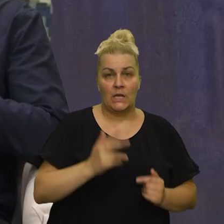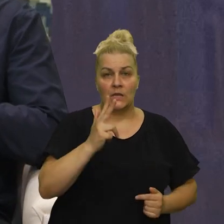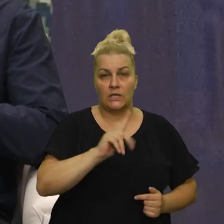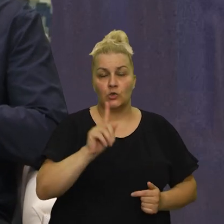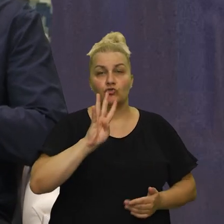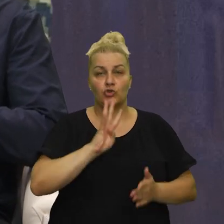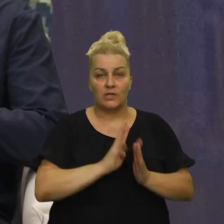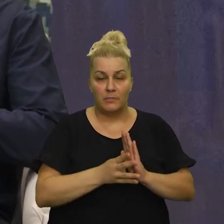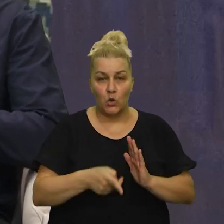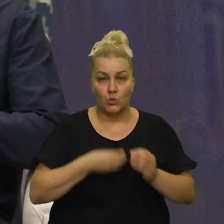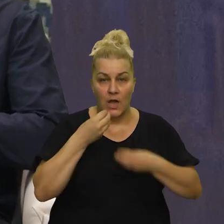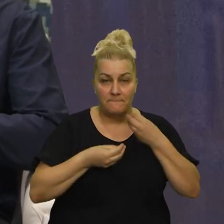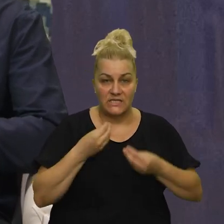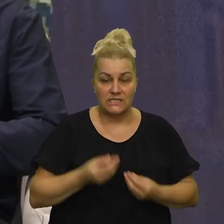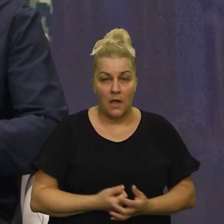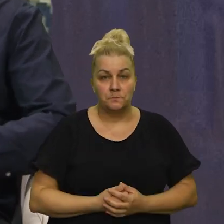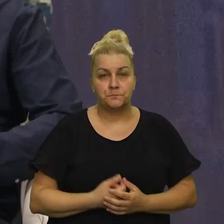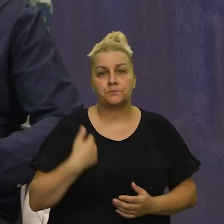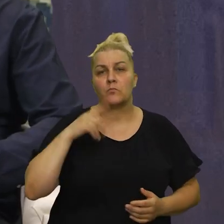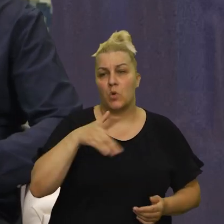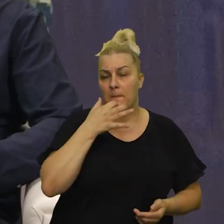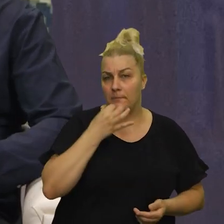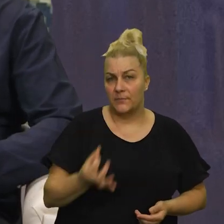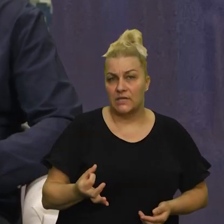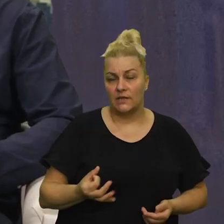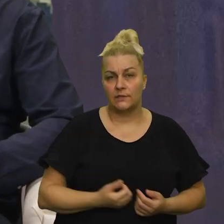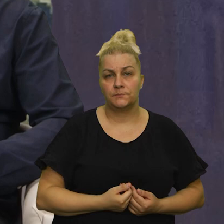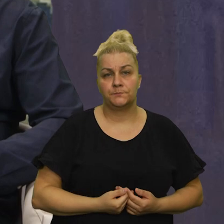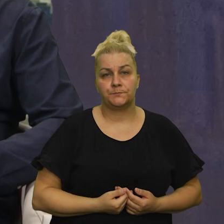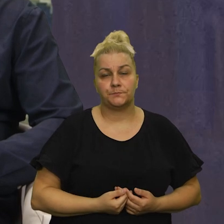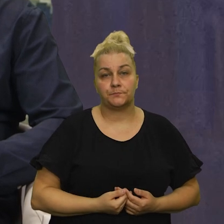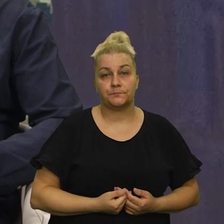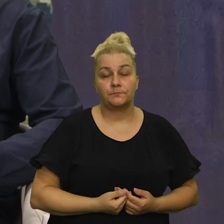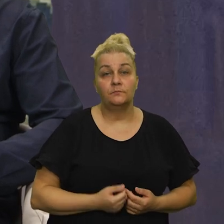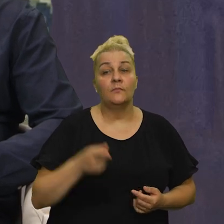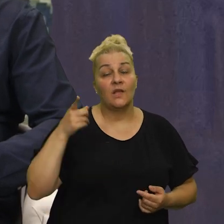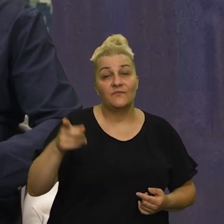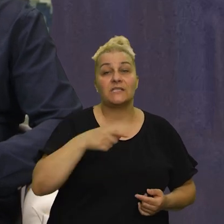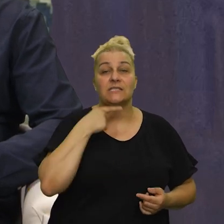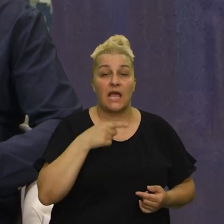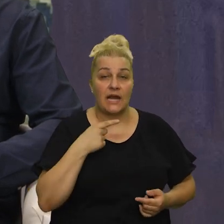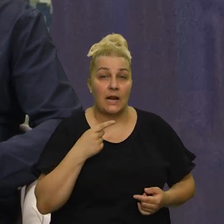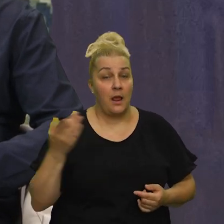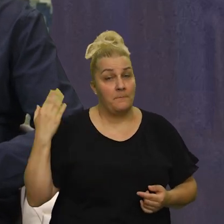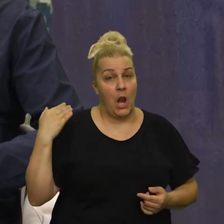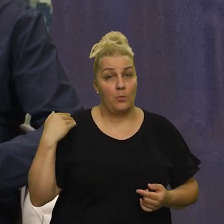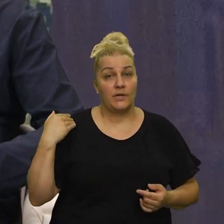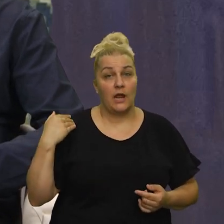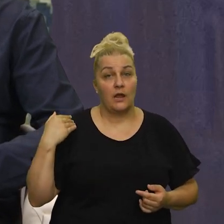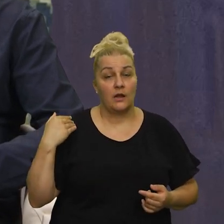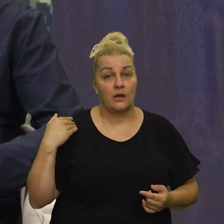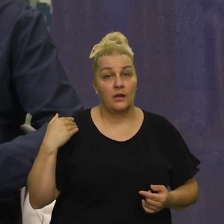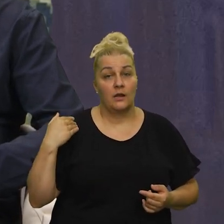minute emisije, moram vas upitati, rekli ste malo prije, satniče,